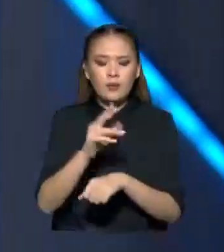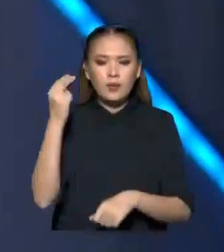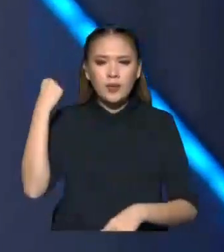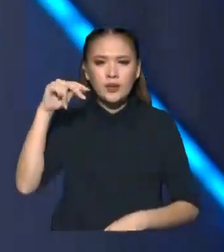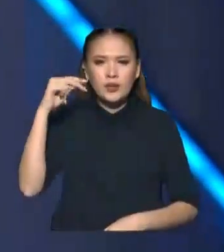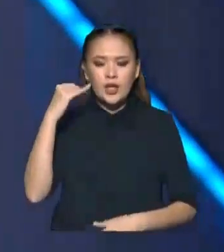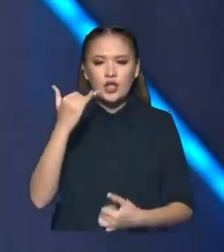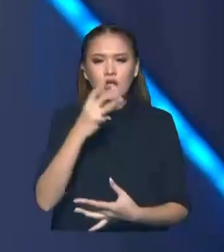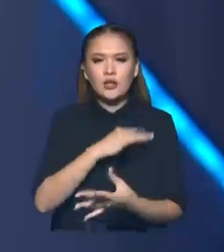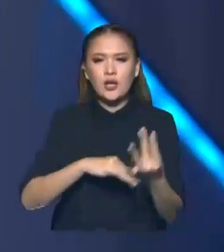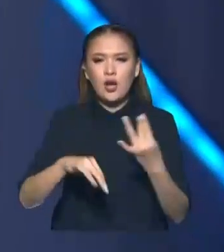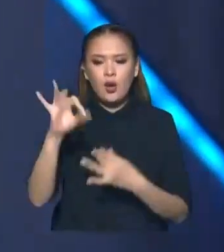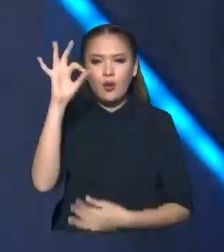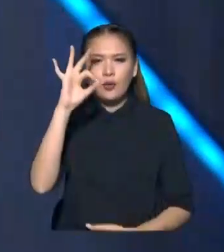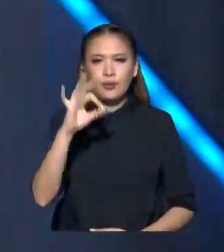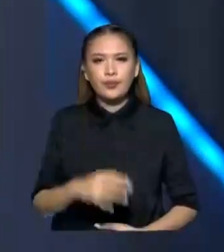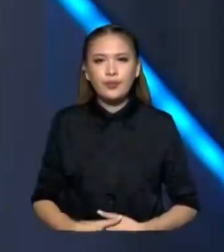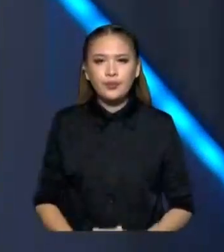Нысаналы ағылтар қатады.